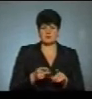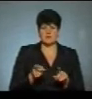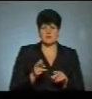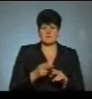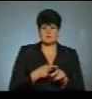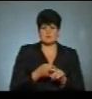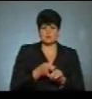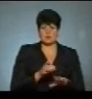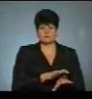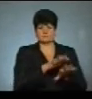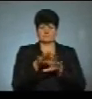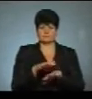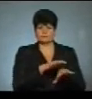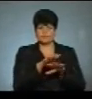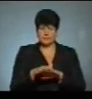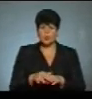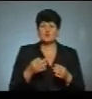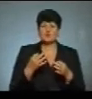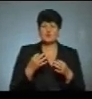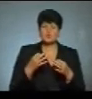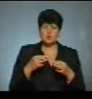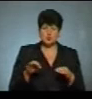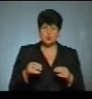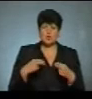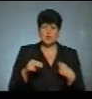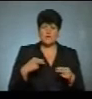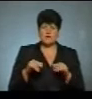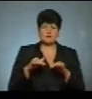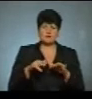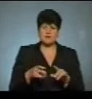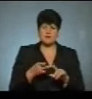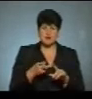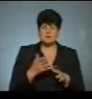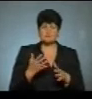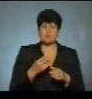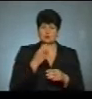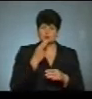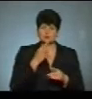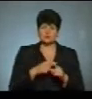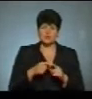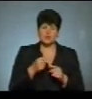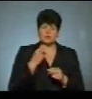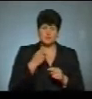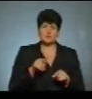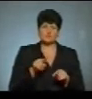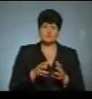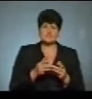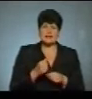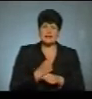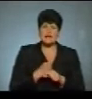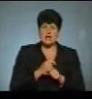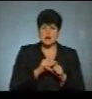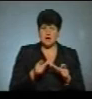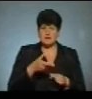Друге, дозволити торговельну діяльність продуктами швидкого харчування, в тому числі кавою